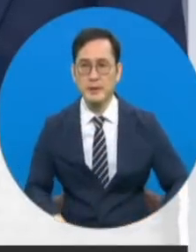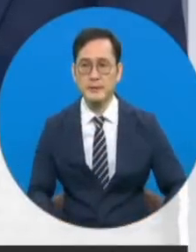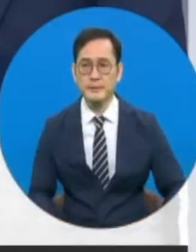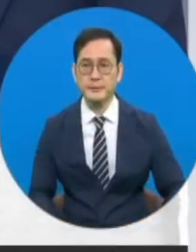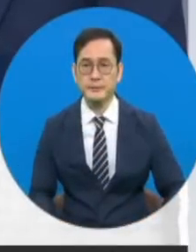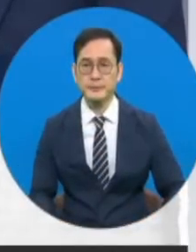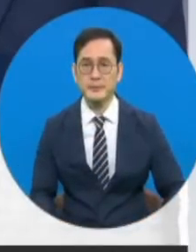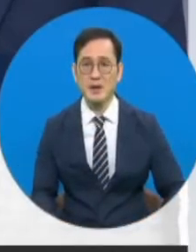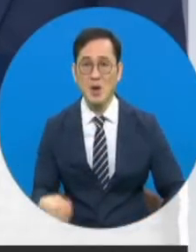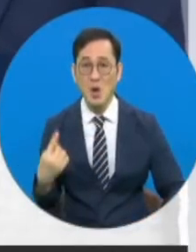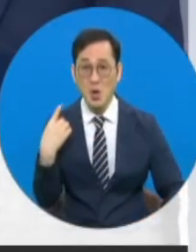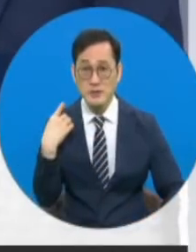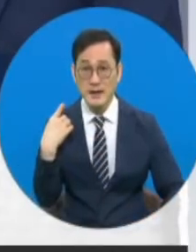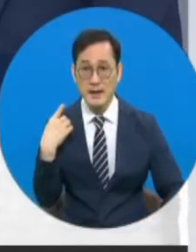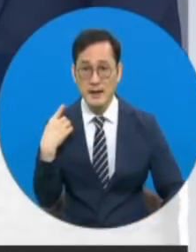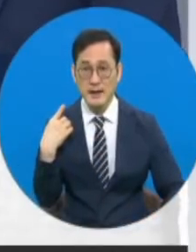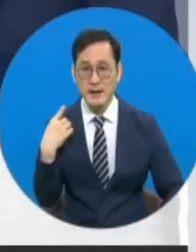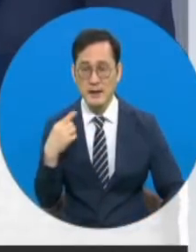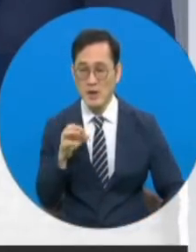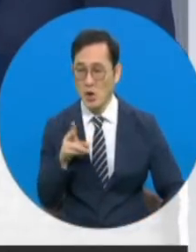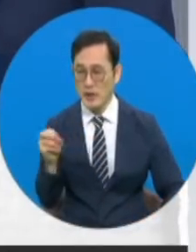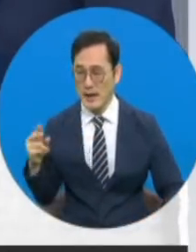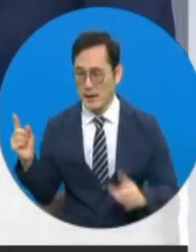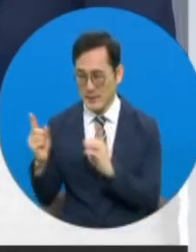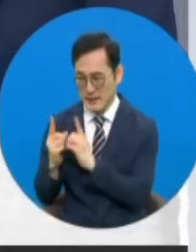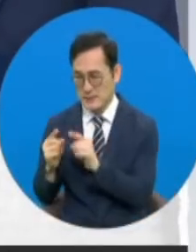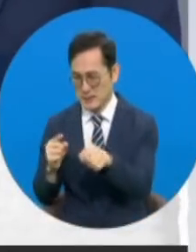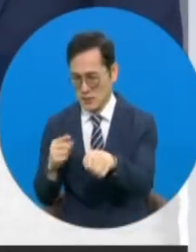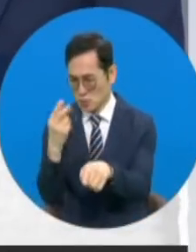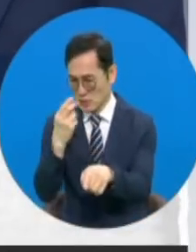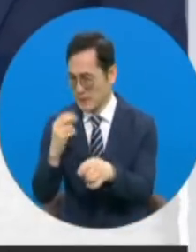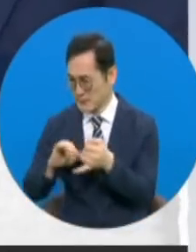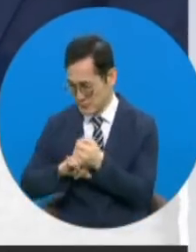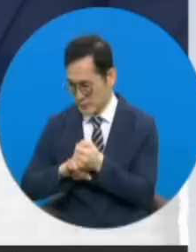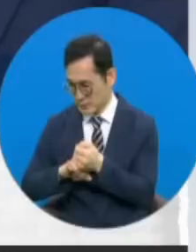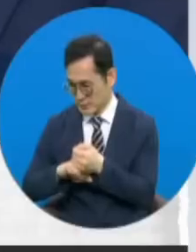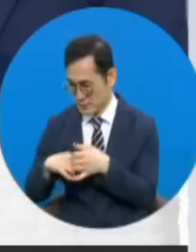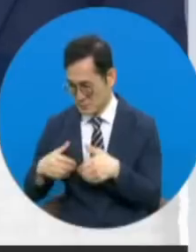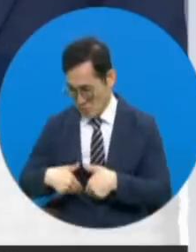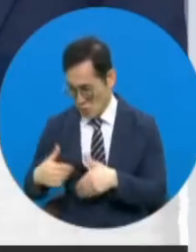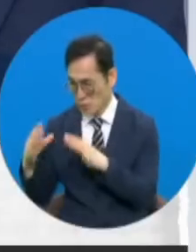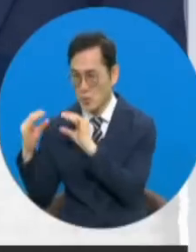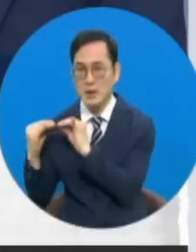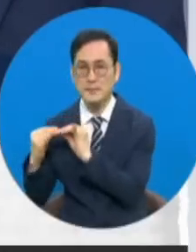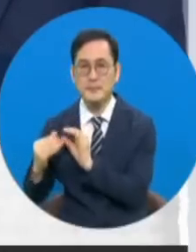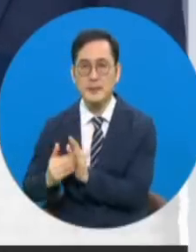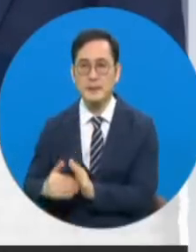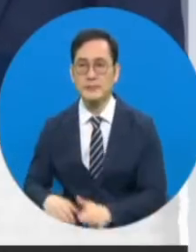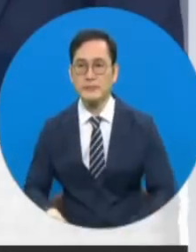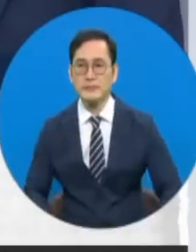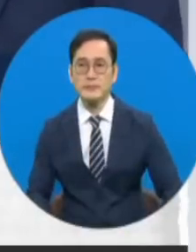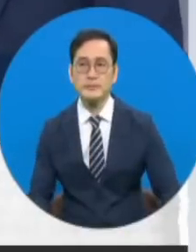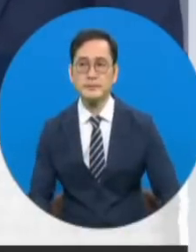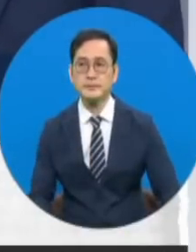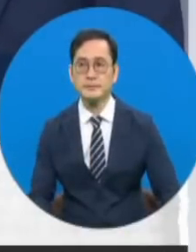어저께 그 양당의 수도끼를 만나서 이에 대한 공감대는 어느 정도 만든 것 같더라고요